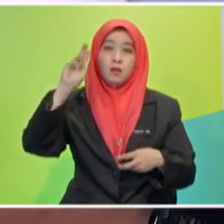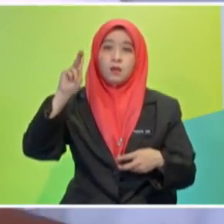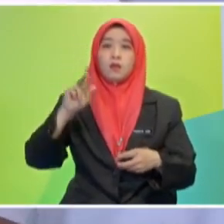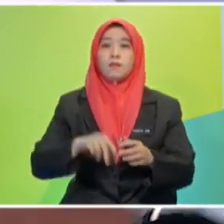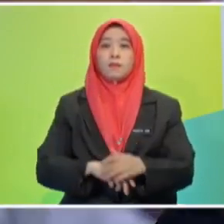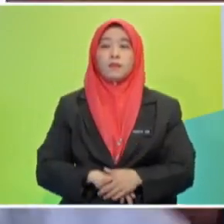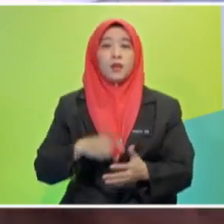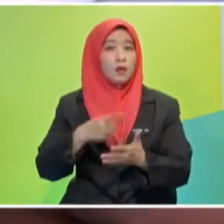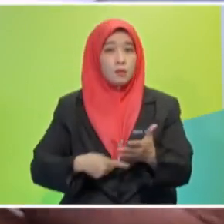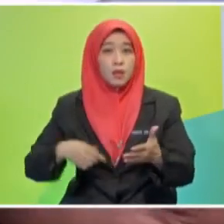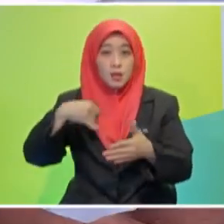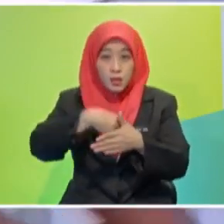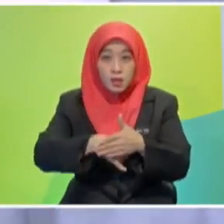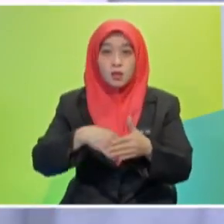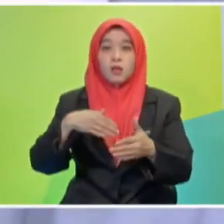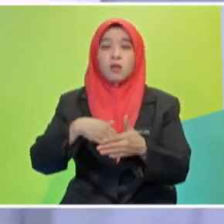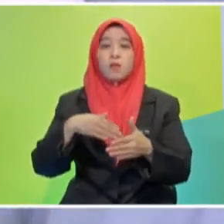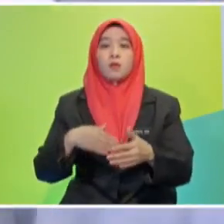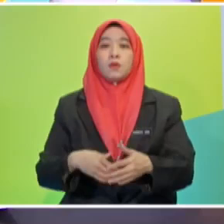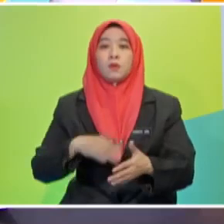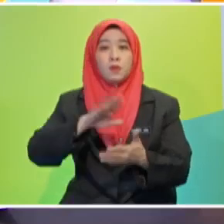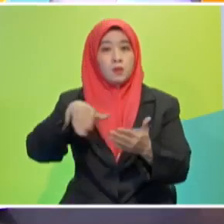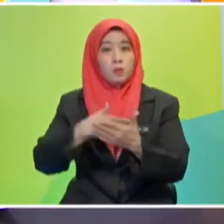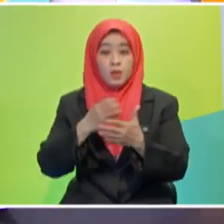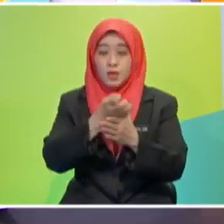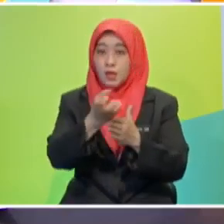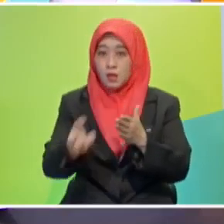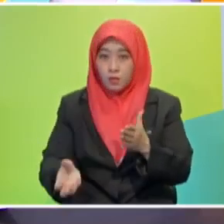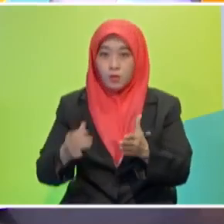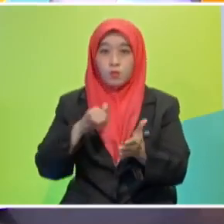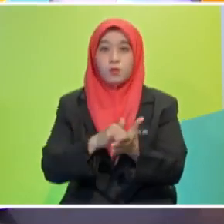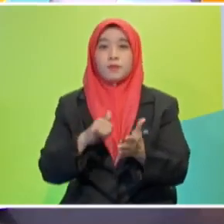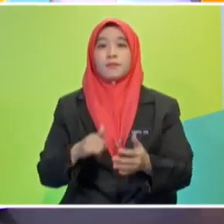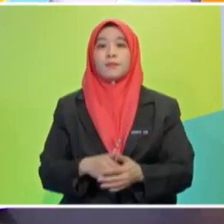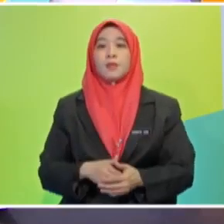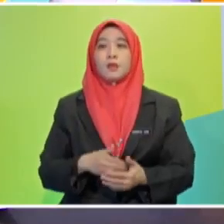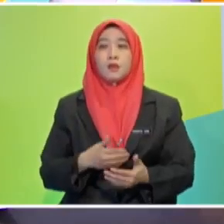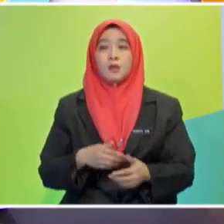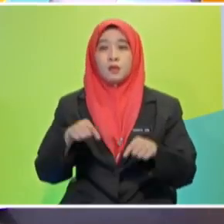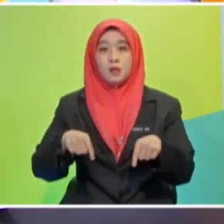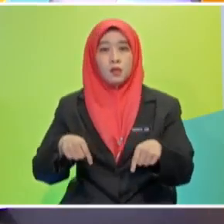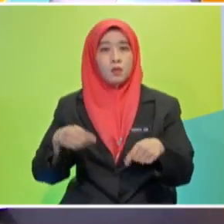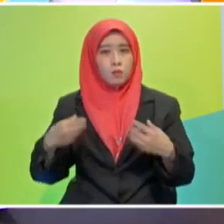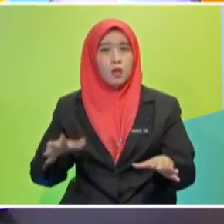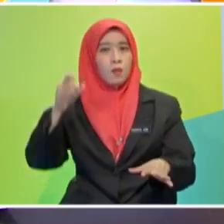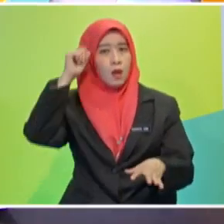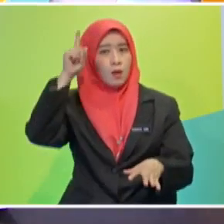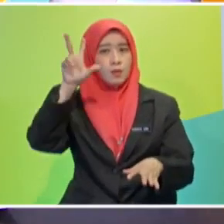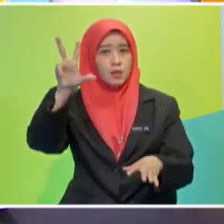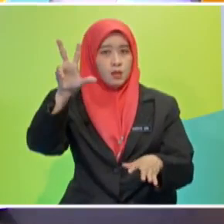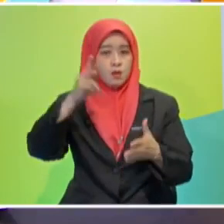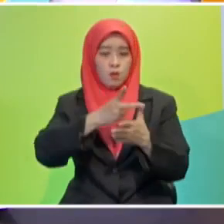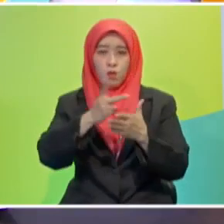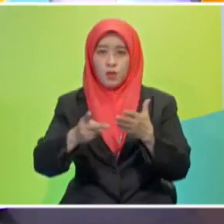isi dalam elemen elektromekanikal. Sampai sini, Aiman. Maknanya dekat sini kita dah boleh faham tiga komponen yang